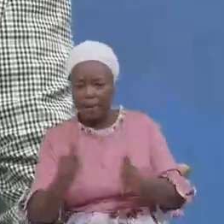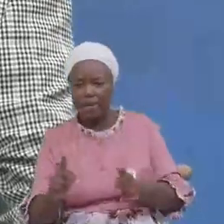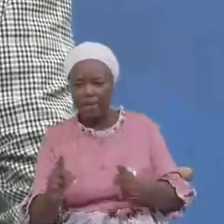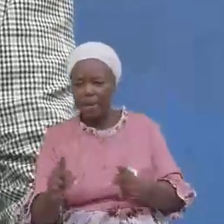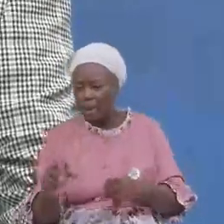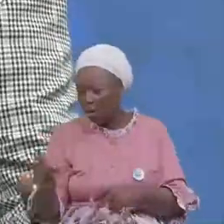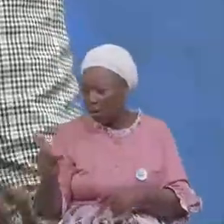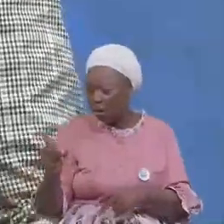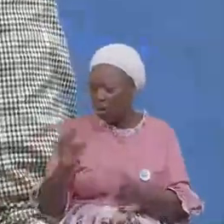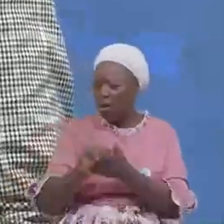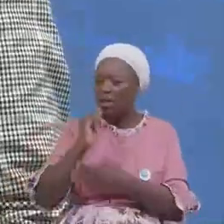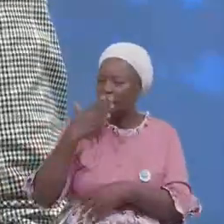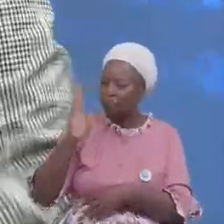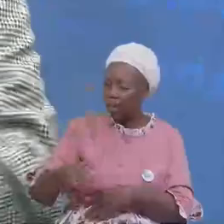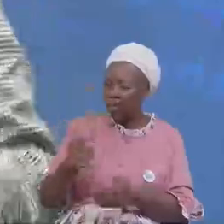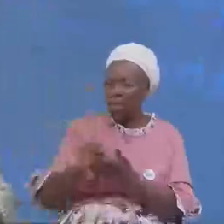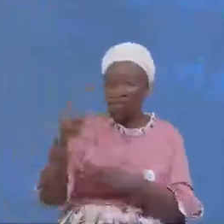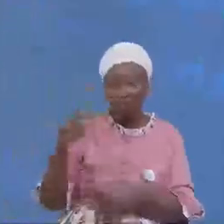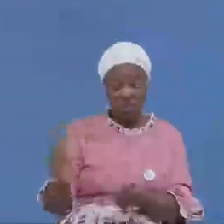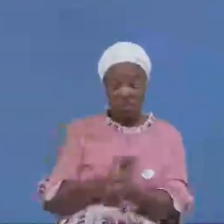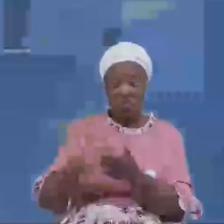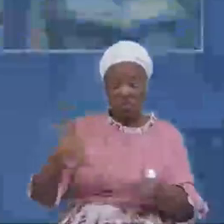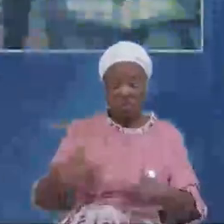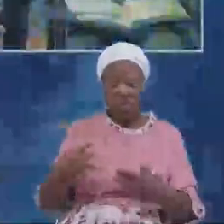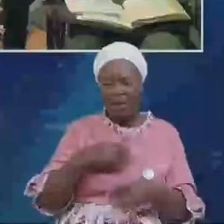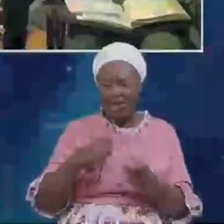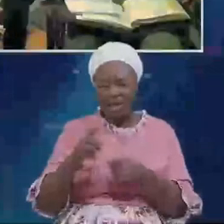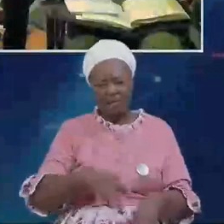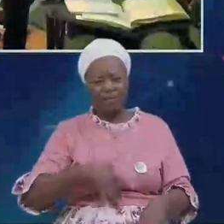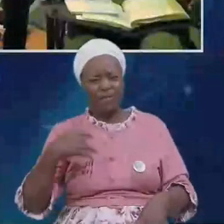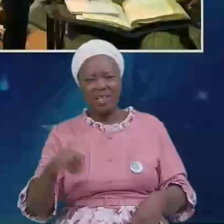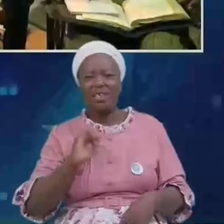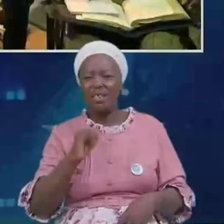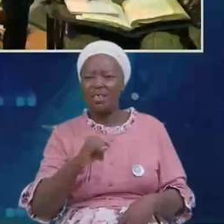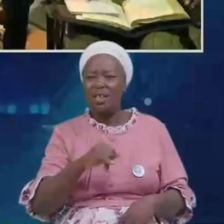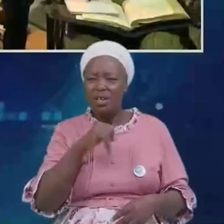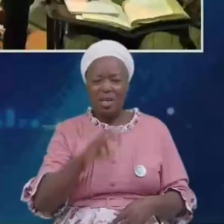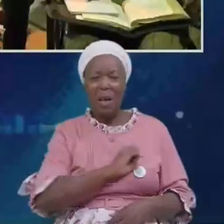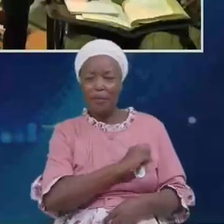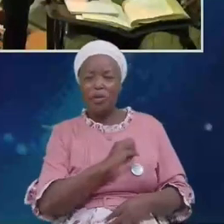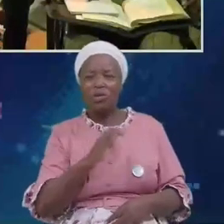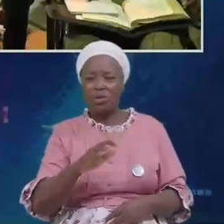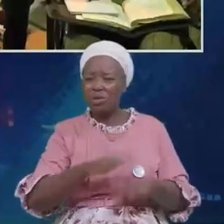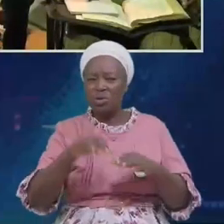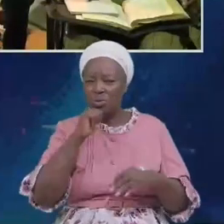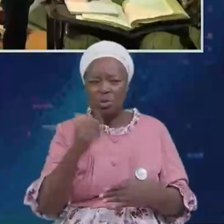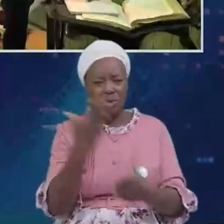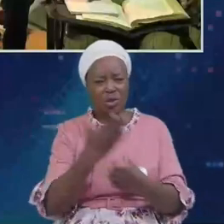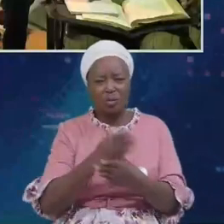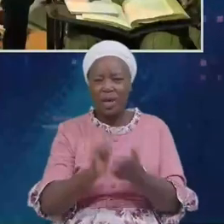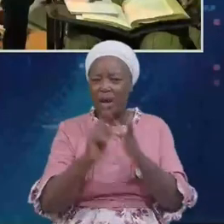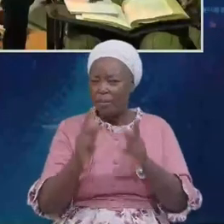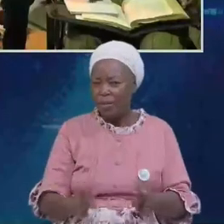mal. Ça va te détruire. Et les sentiments, ces émotions ne le dérangent pas.